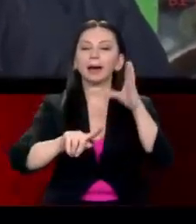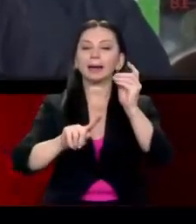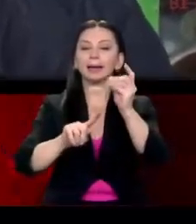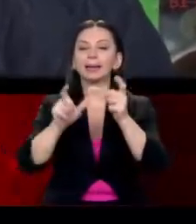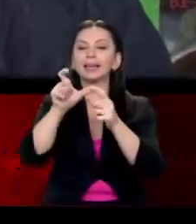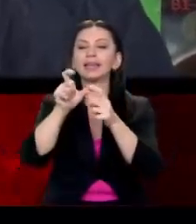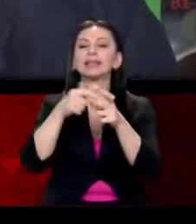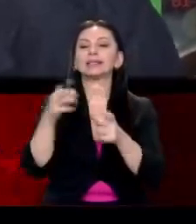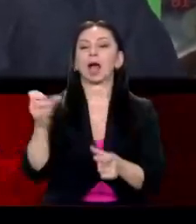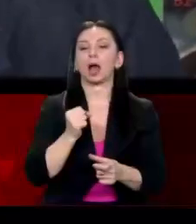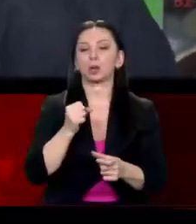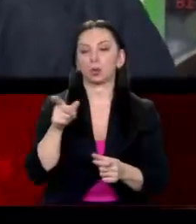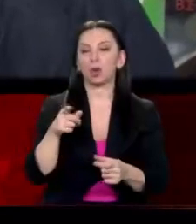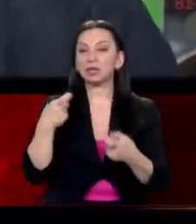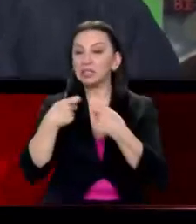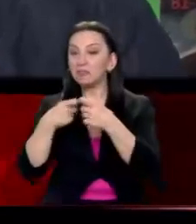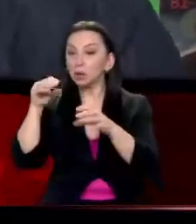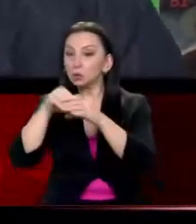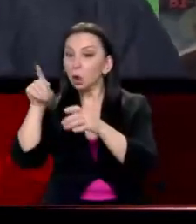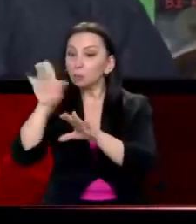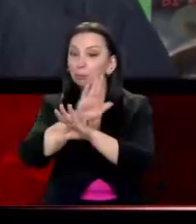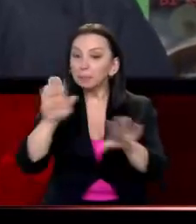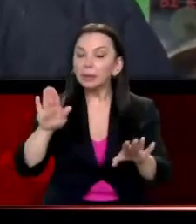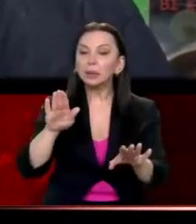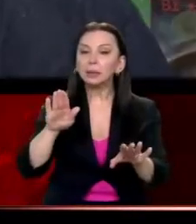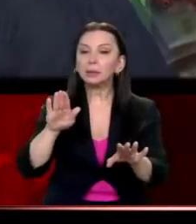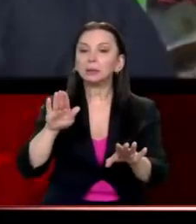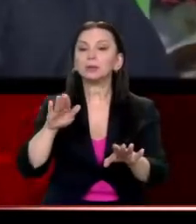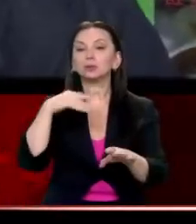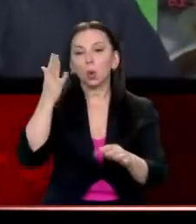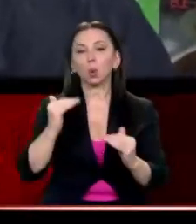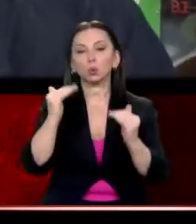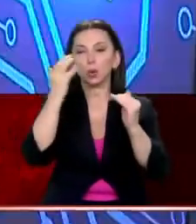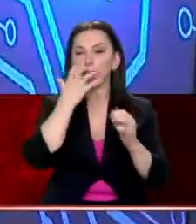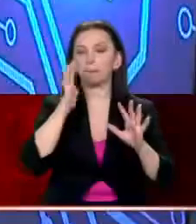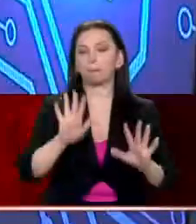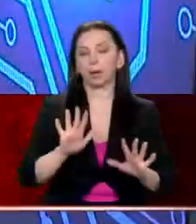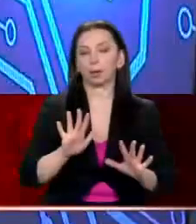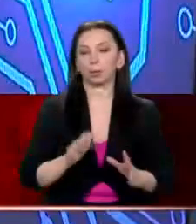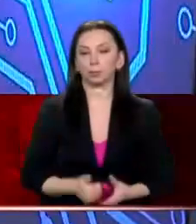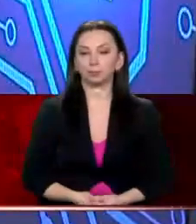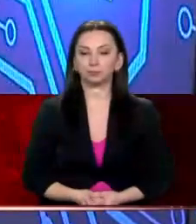düşünüyorum. Sonra savaş biterse inşallah daha da artacağını düşünüyorum. Şu anda bekliyorum yani.